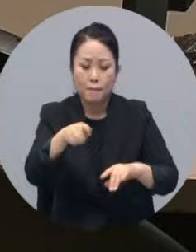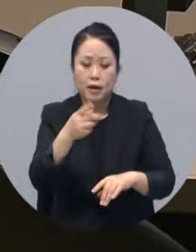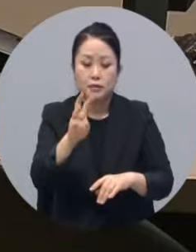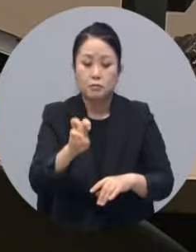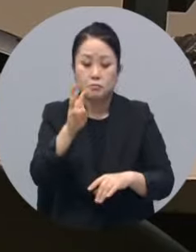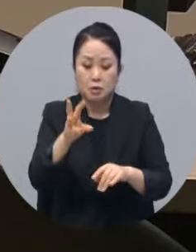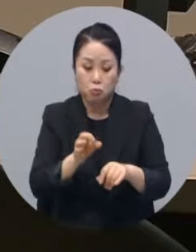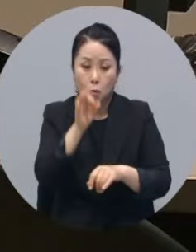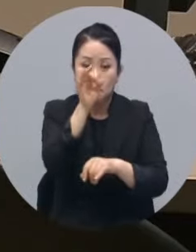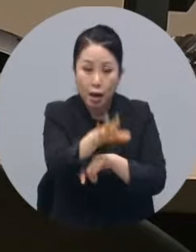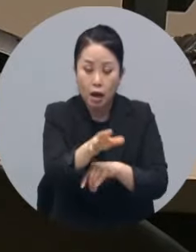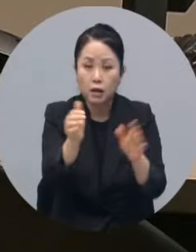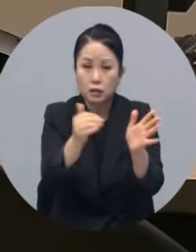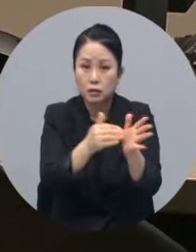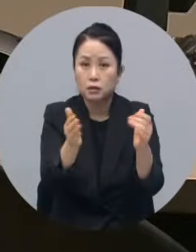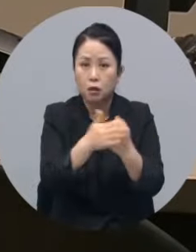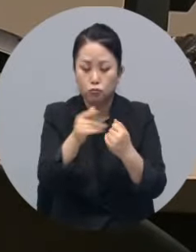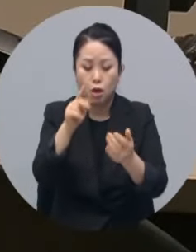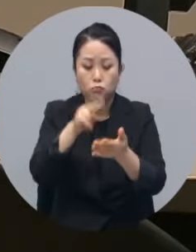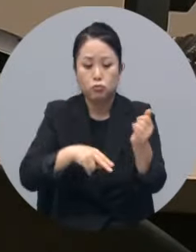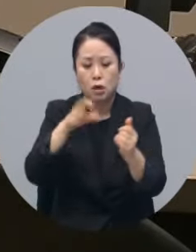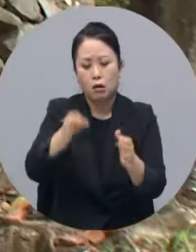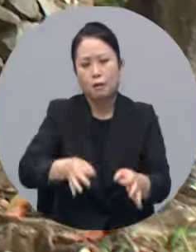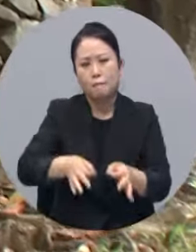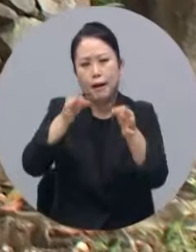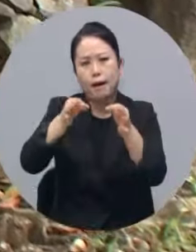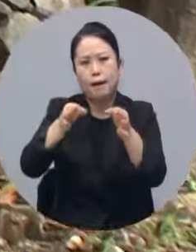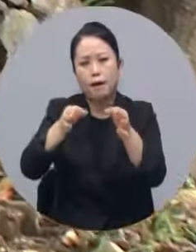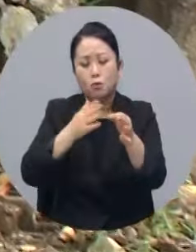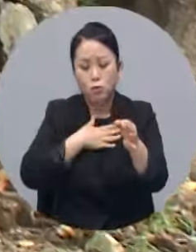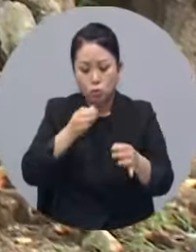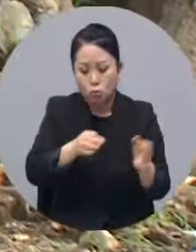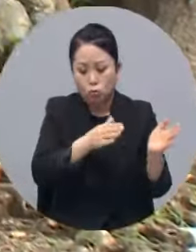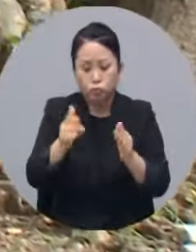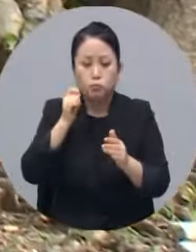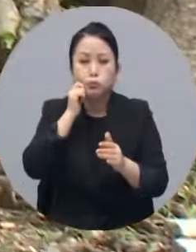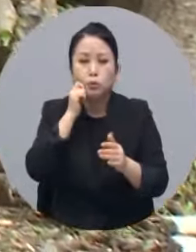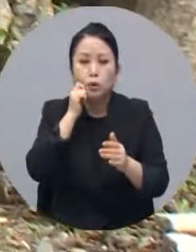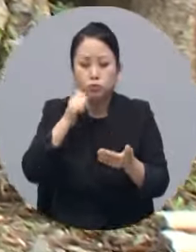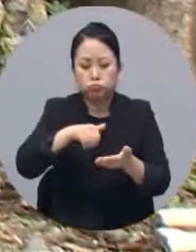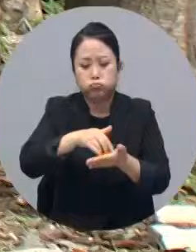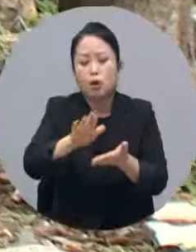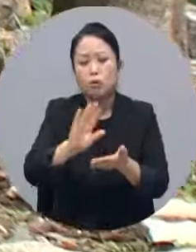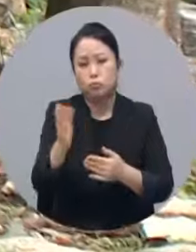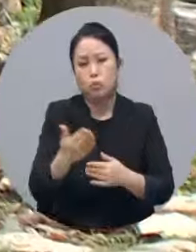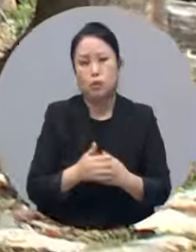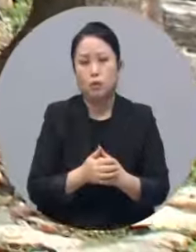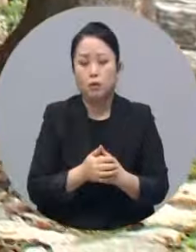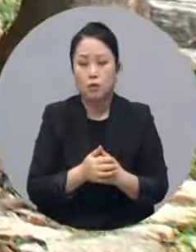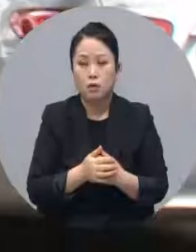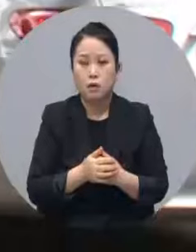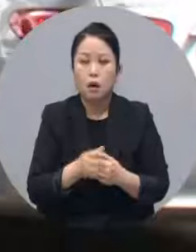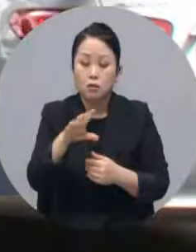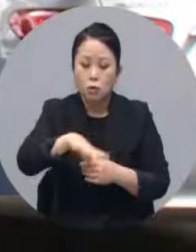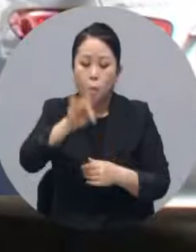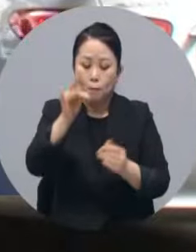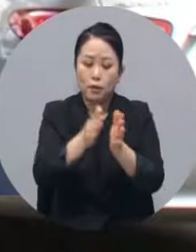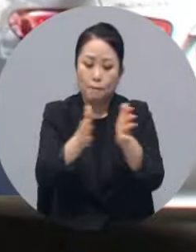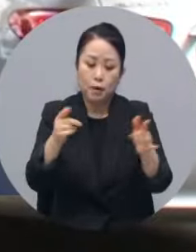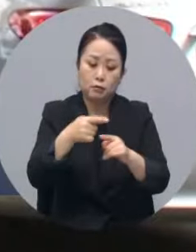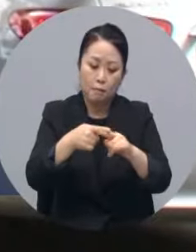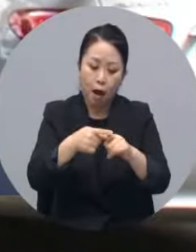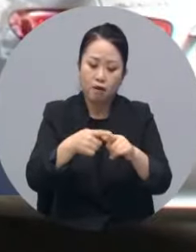올라 자금 마련을 못해 살던 곳에서 오히려 쫓겨날 처지가 됐다는 겁니다. 아파트를 반값으로